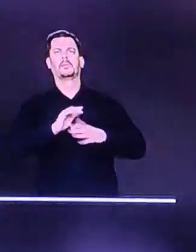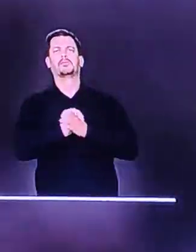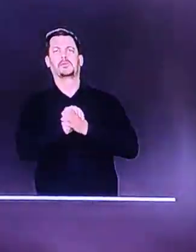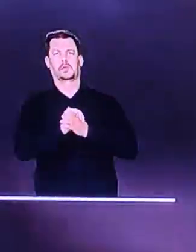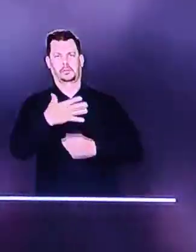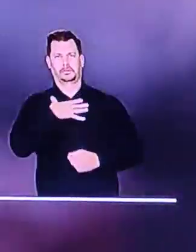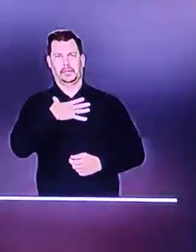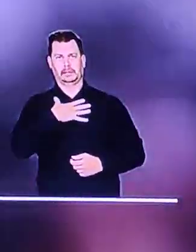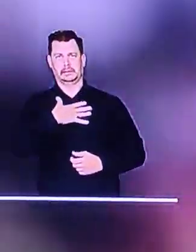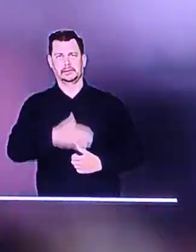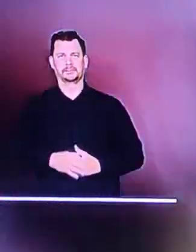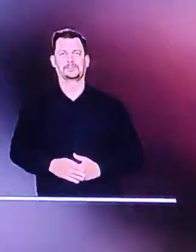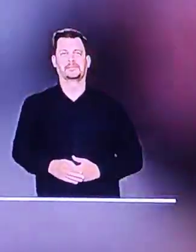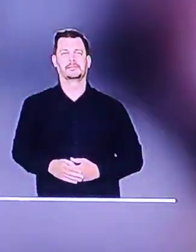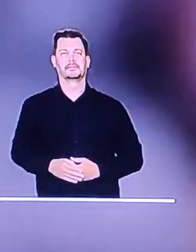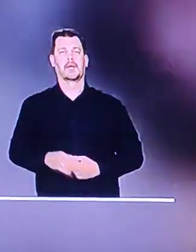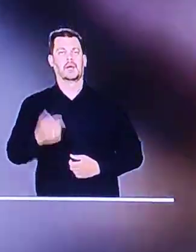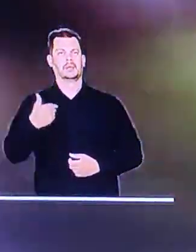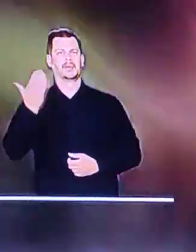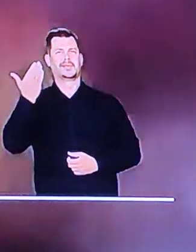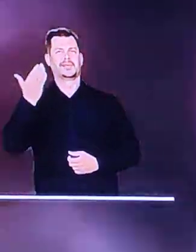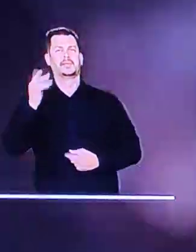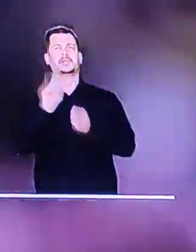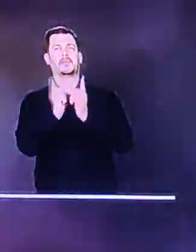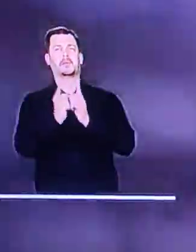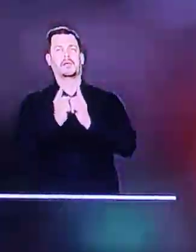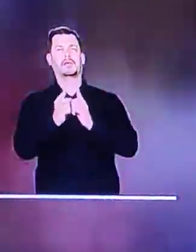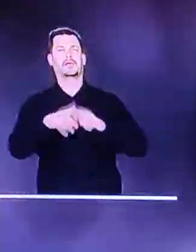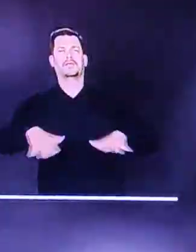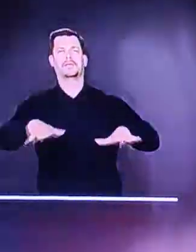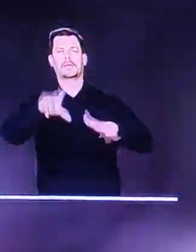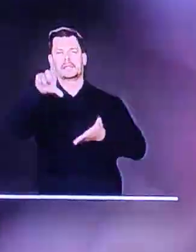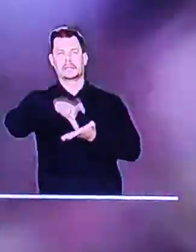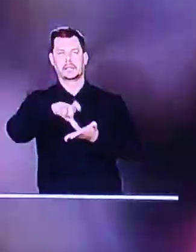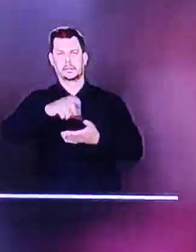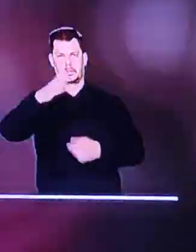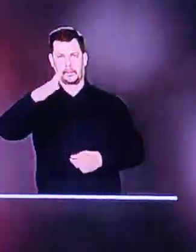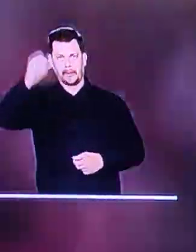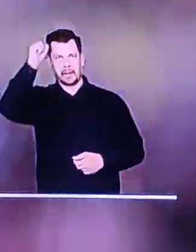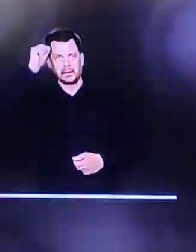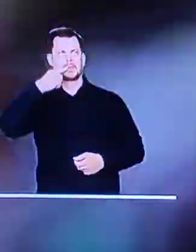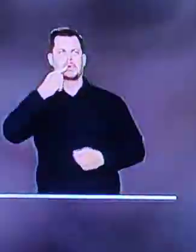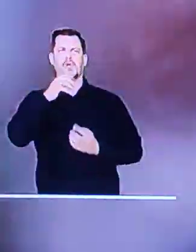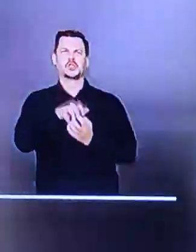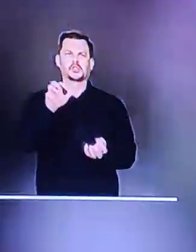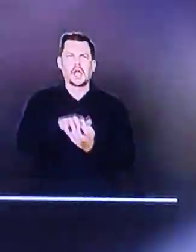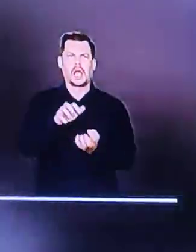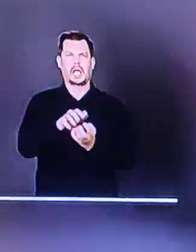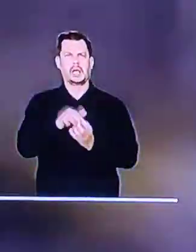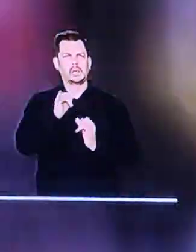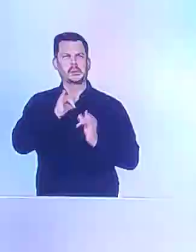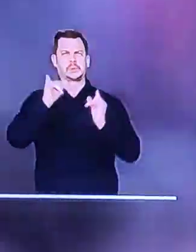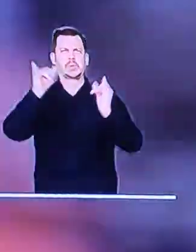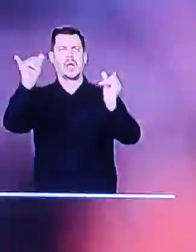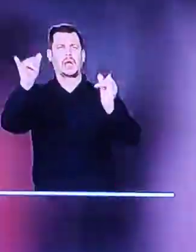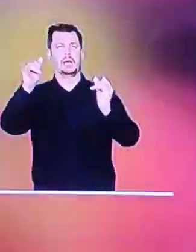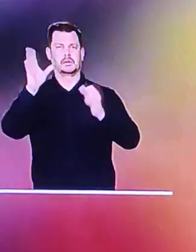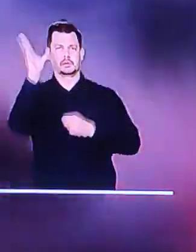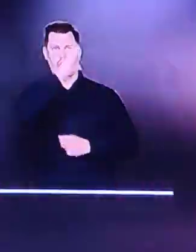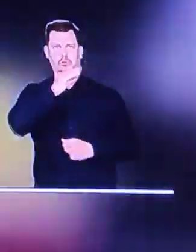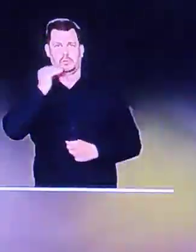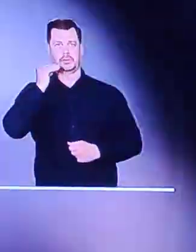człowieka. Niedawno mieli spotkanie na skwerku w centrum Berlina. Razem szczekali, powarkiwali i wyli do księżyca.